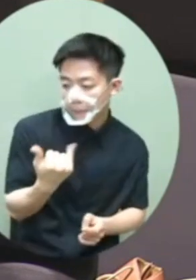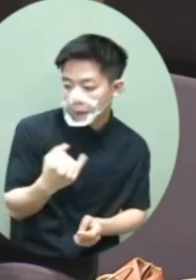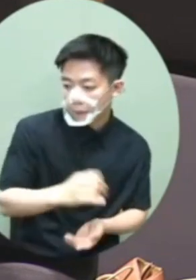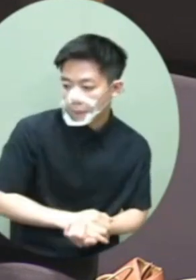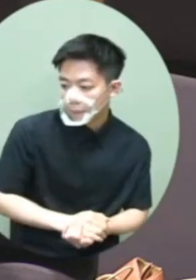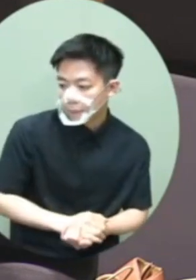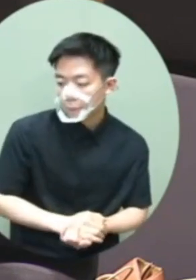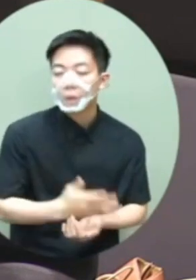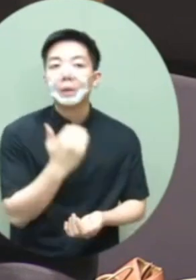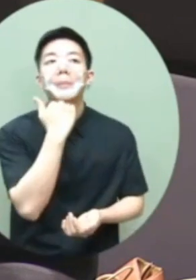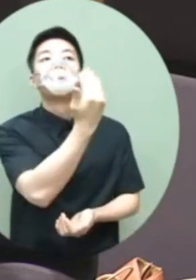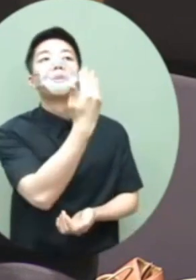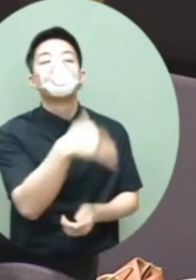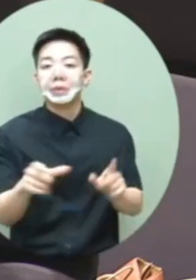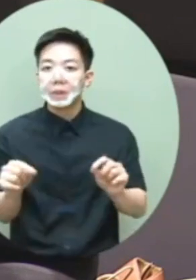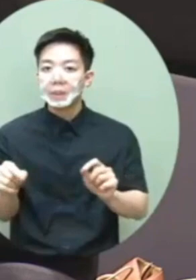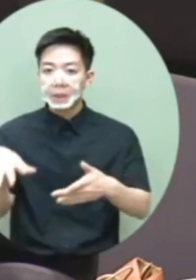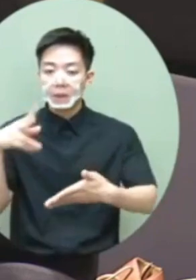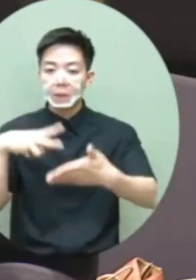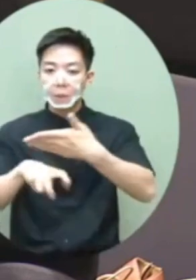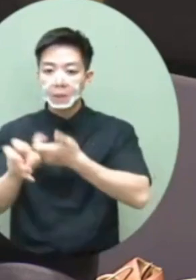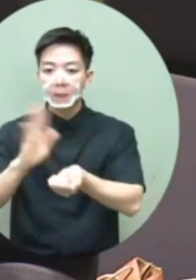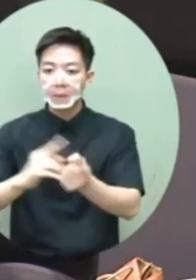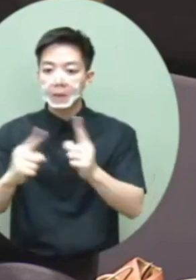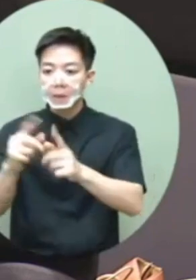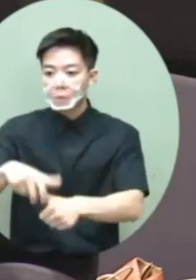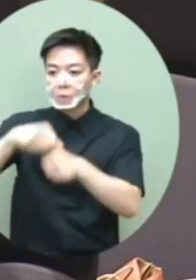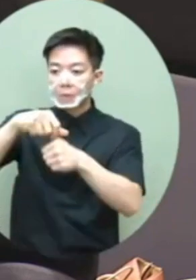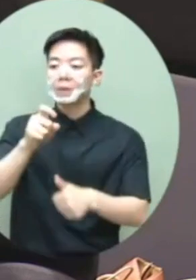都揾到一定嘅隱形患者啊？唔該。